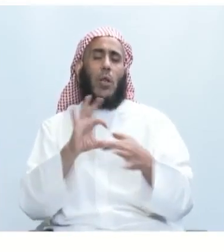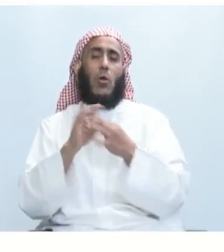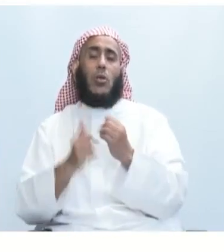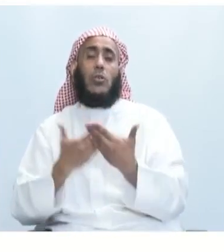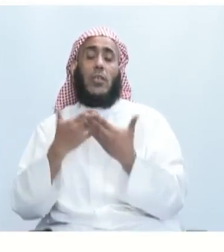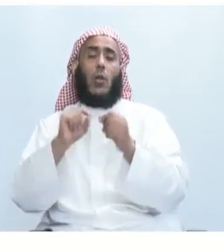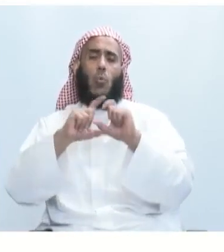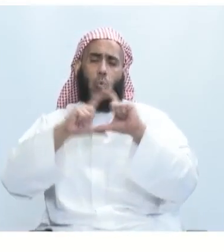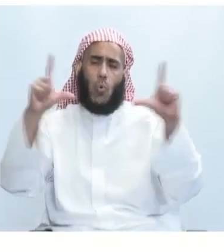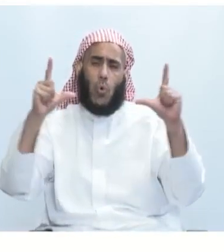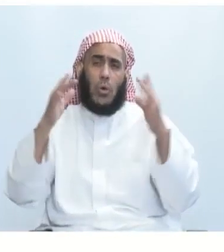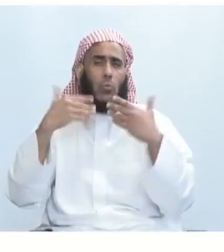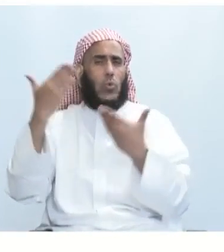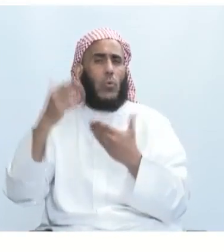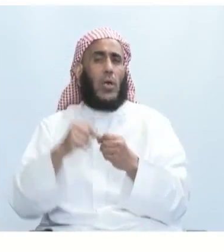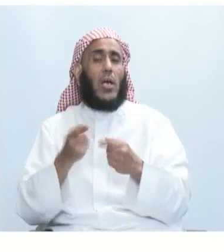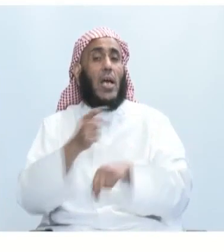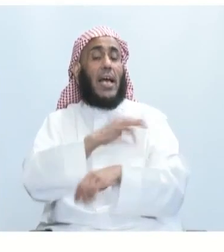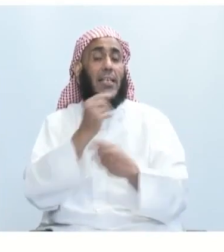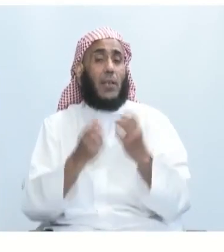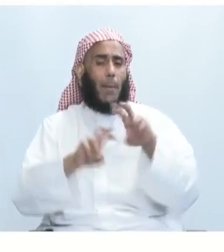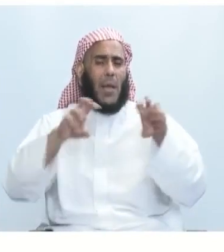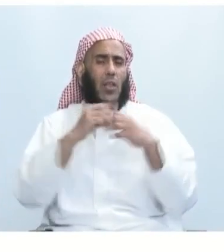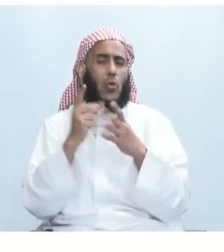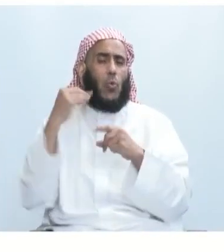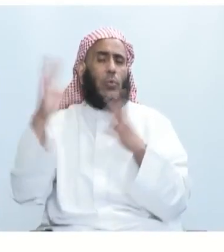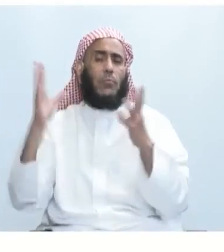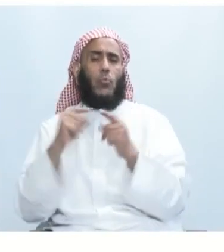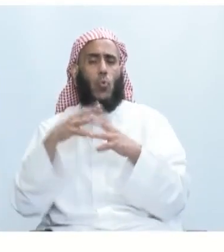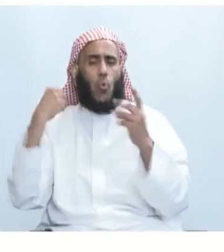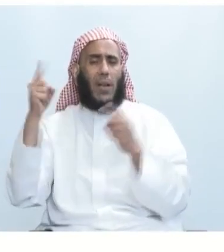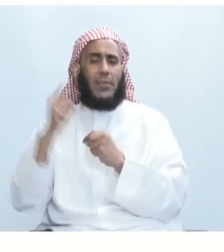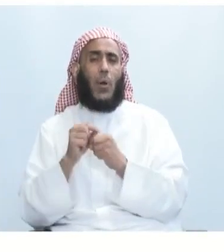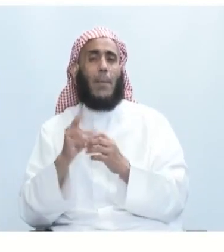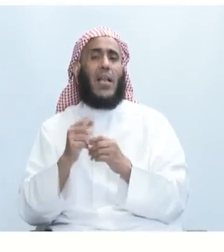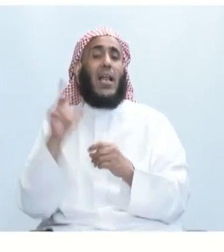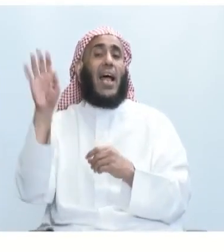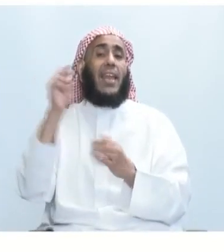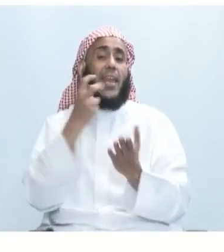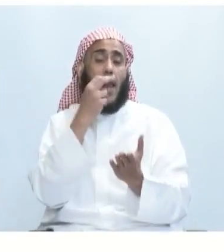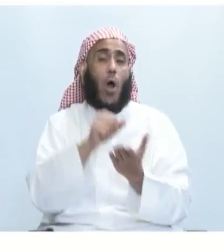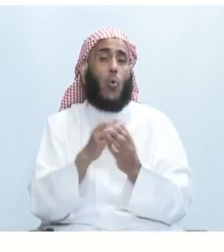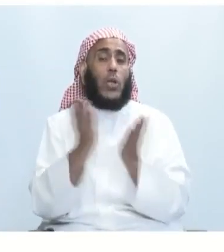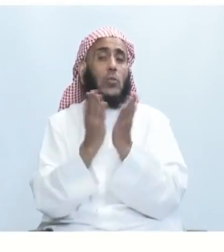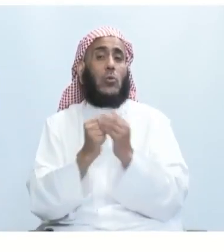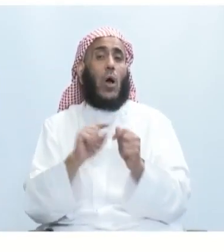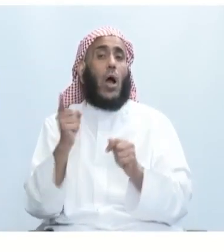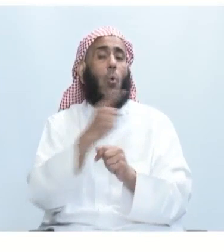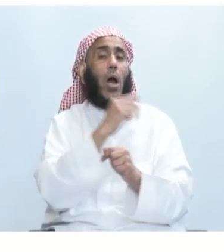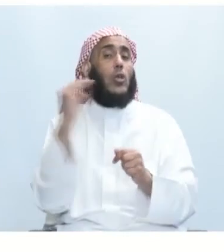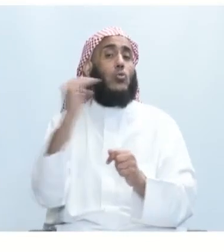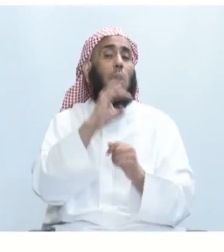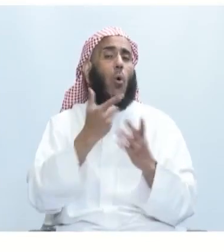يساعده على وضوح تصور اجري بحثا لتحديد موضوعات العلوم الاتيه هنا مثلا النحو هو علم يدرس احوال الجمله